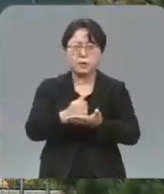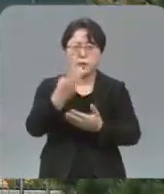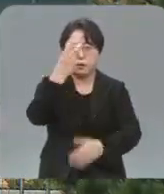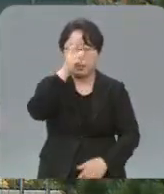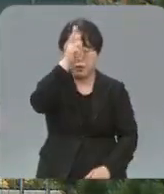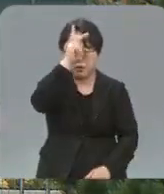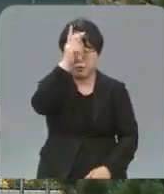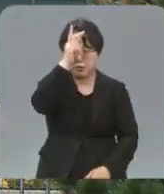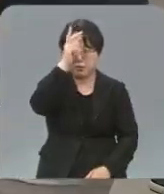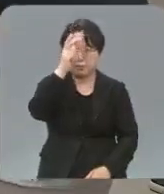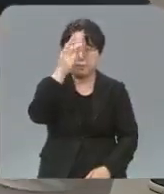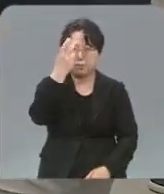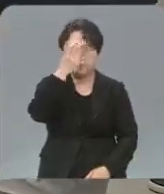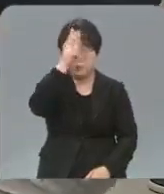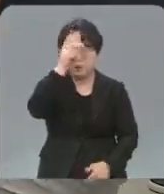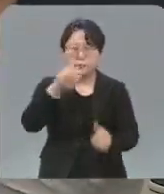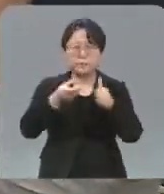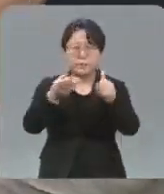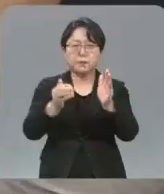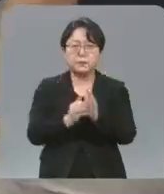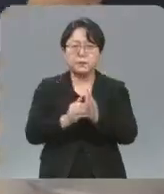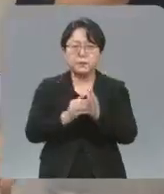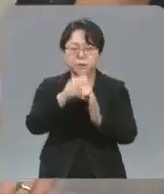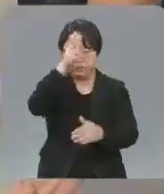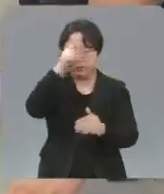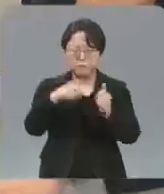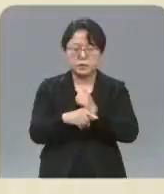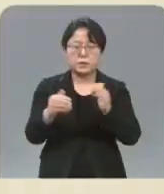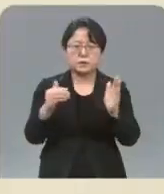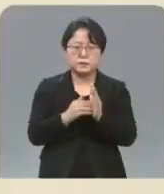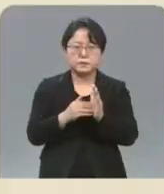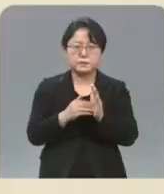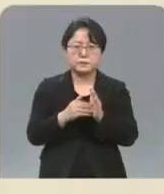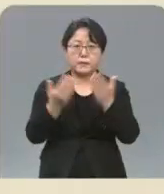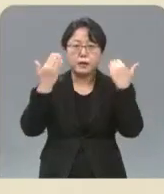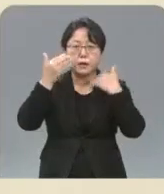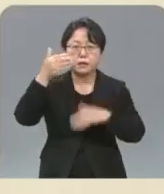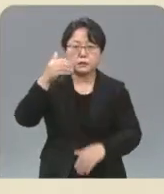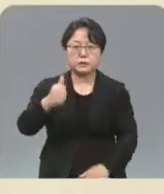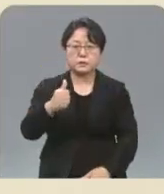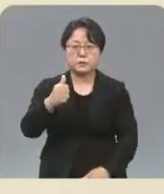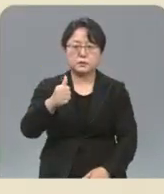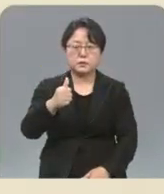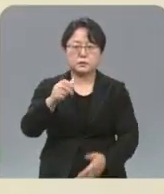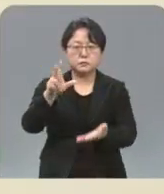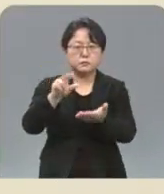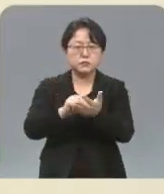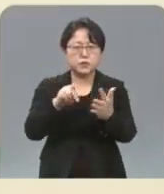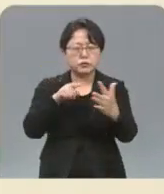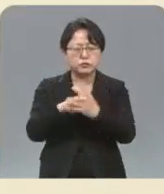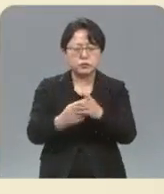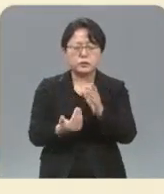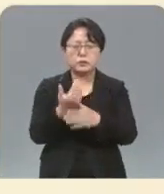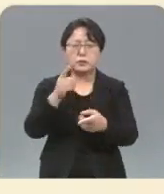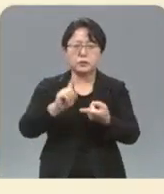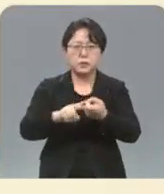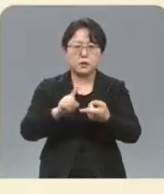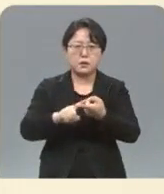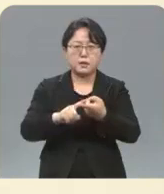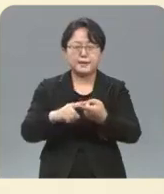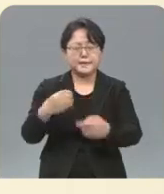검찰에 송치됐습니다. 경찰 수사가 마무리되자 해당 학교장이 문제 유출 사건에 대해